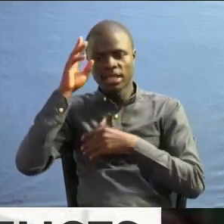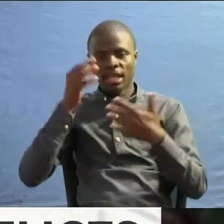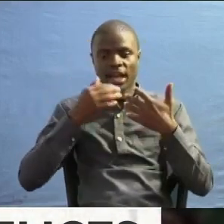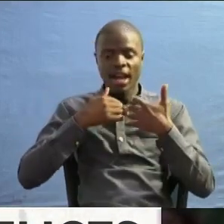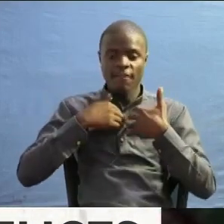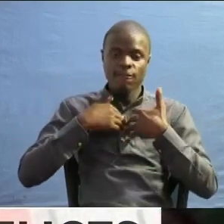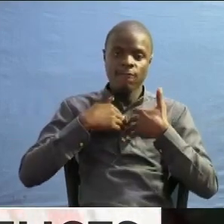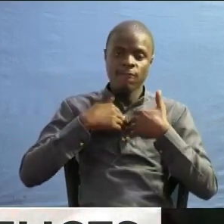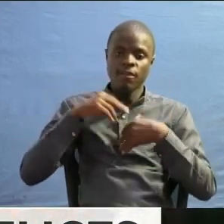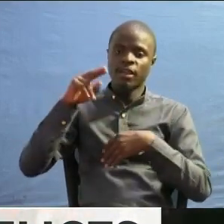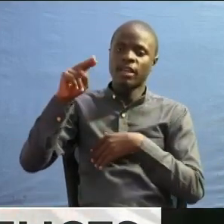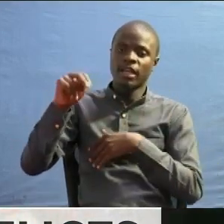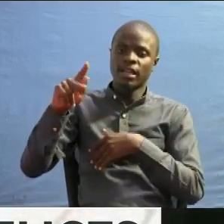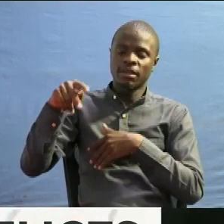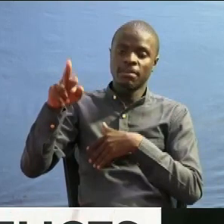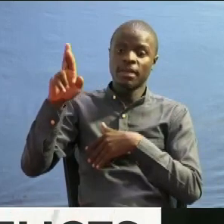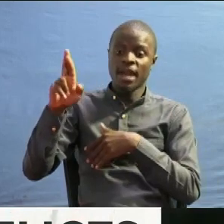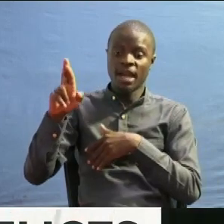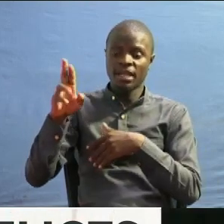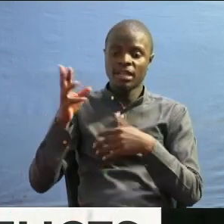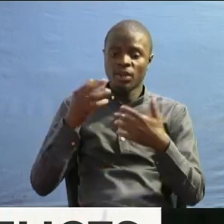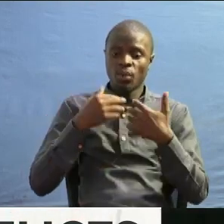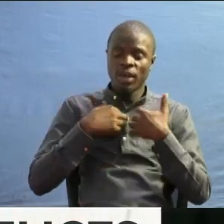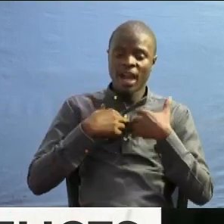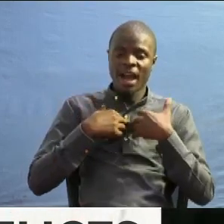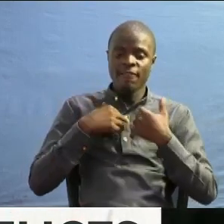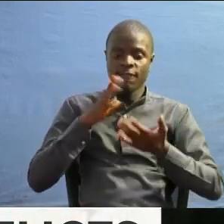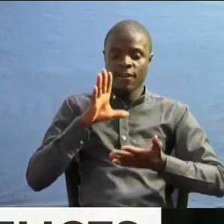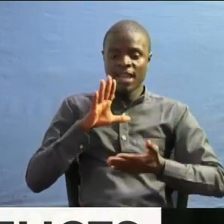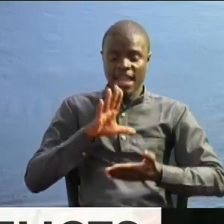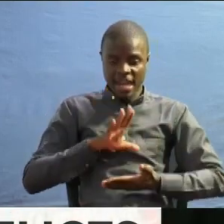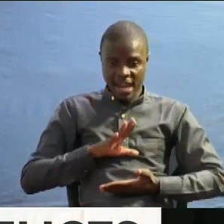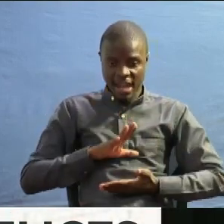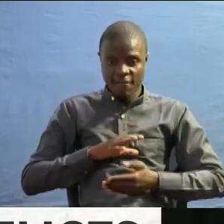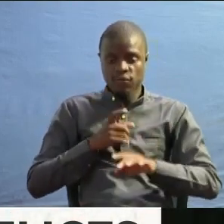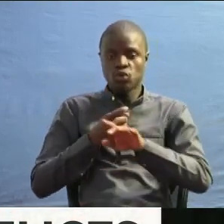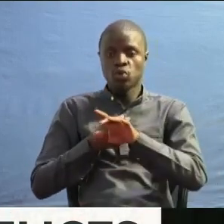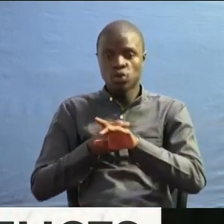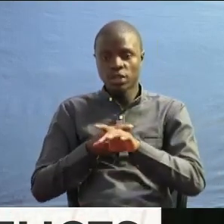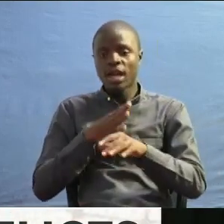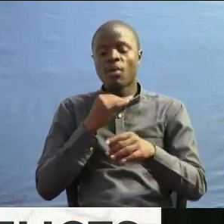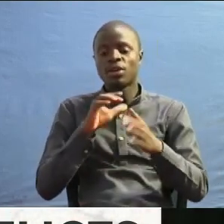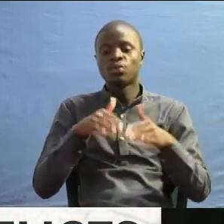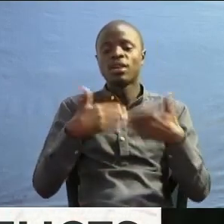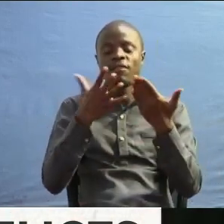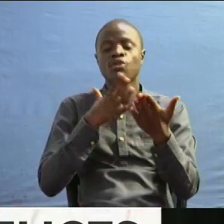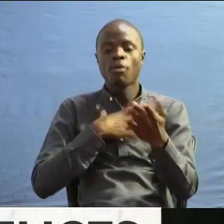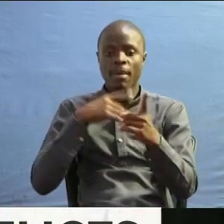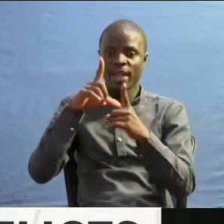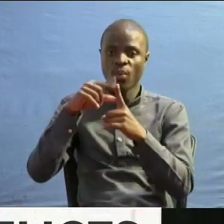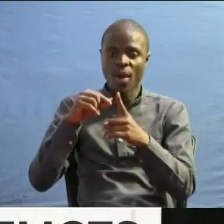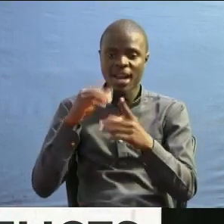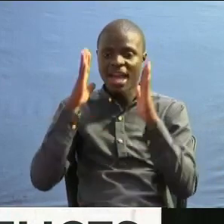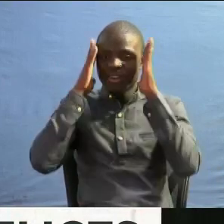na askari wa NPR na tutakuwa na vifaa ya kutosha. I want to give you my word and